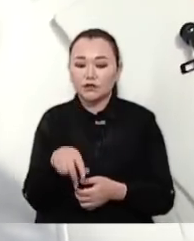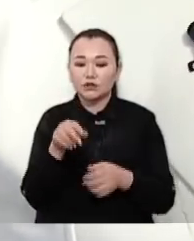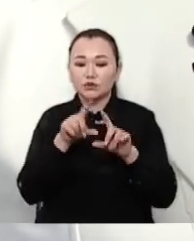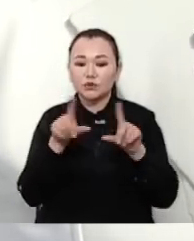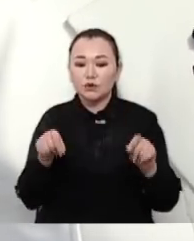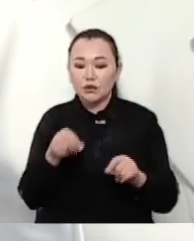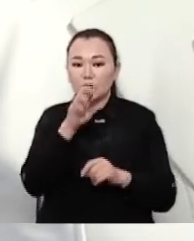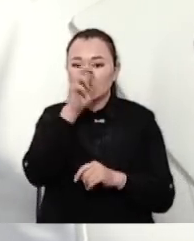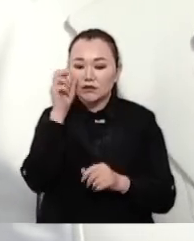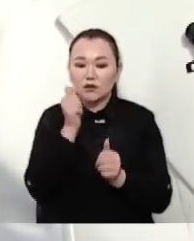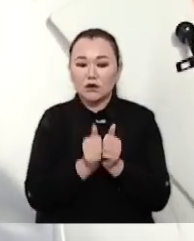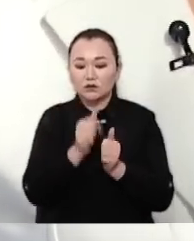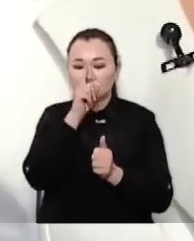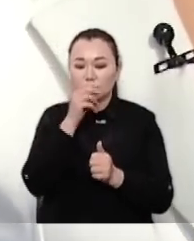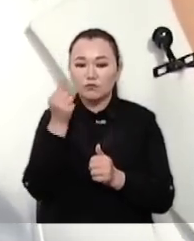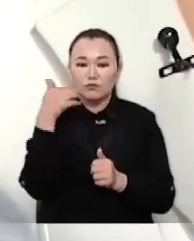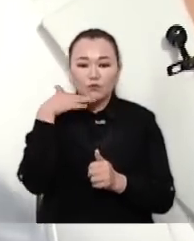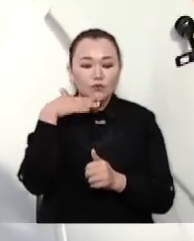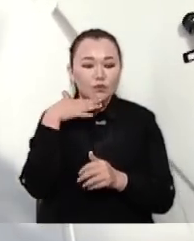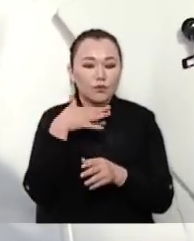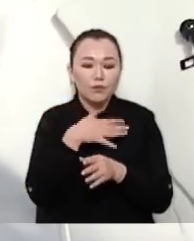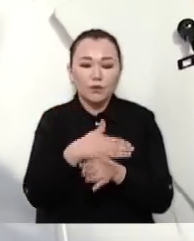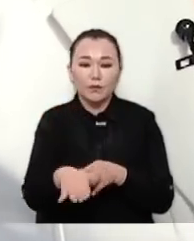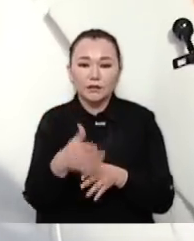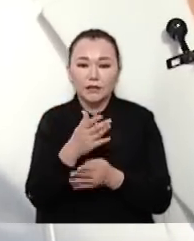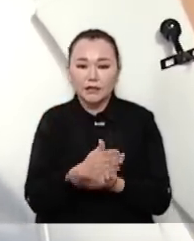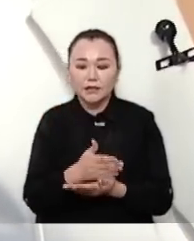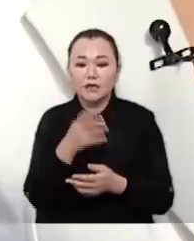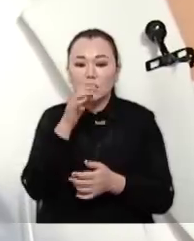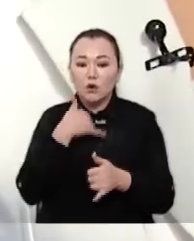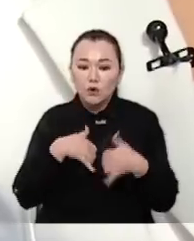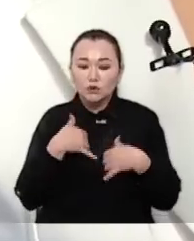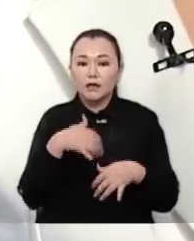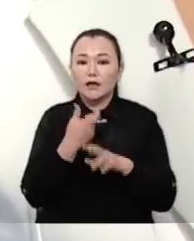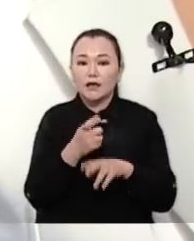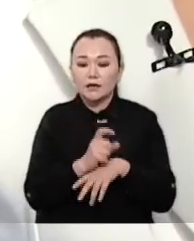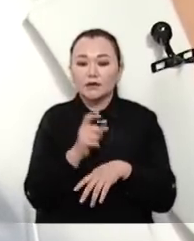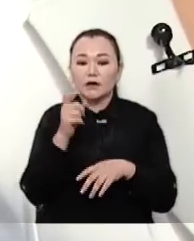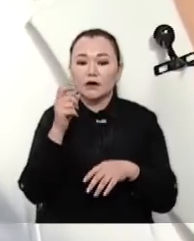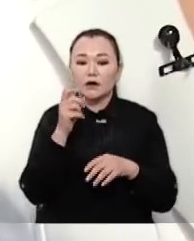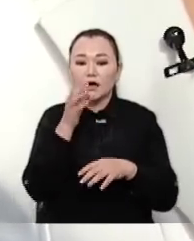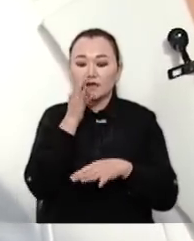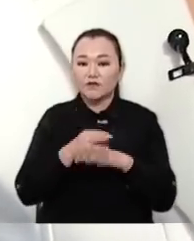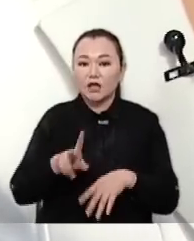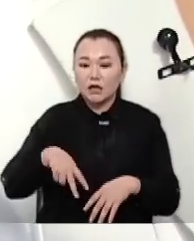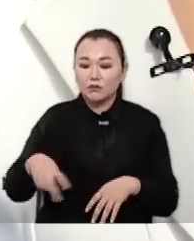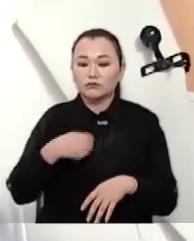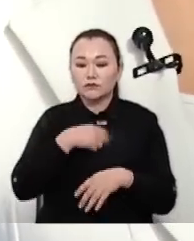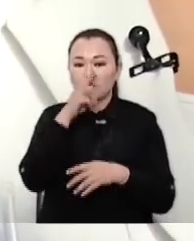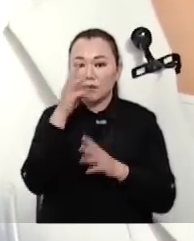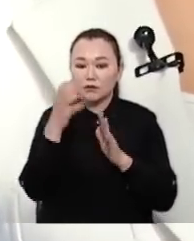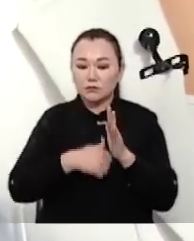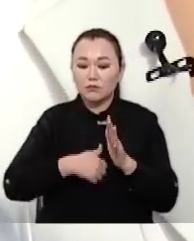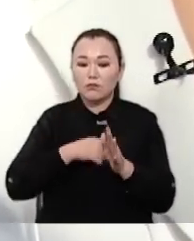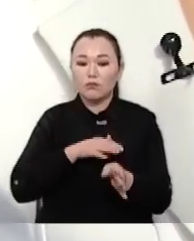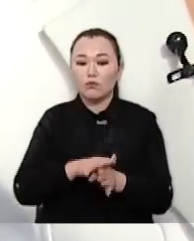мектепке мемлекеттен ай сайын қыруар қаражат бөлінеді. Ал мұғалімдермен осы білім ұйымының құрылтайшысы біздің жалақымыздан жырып толық